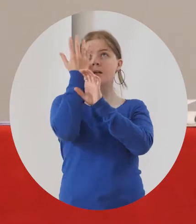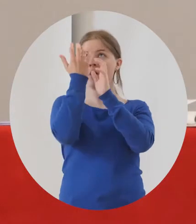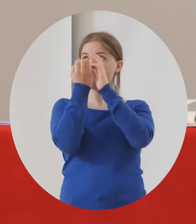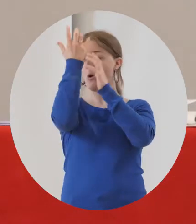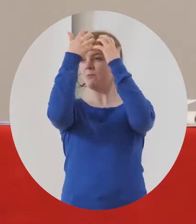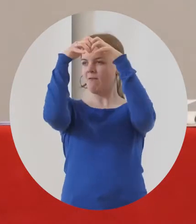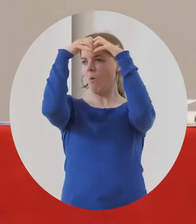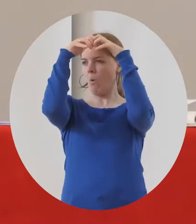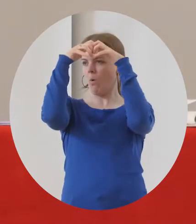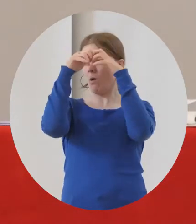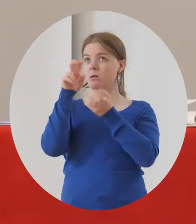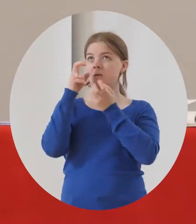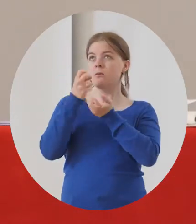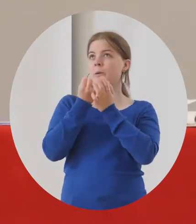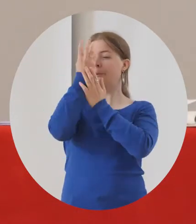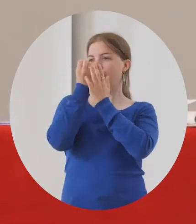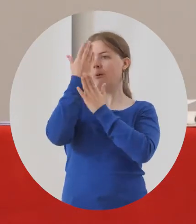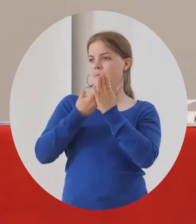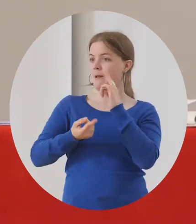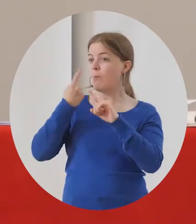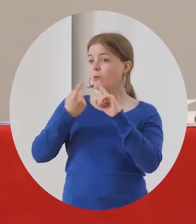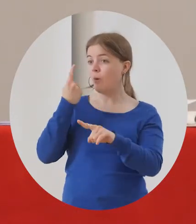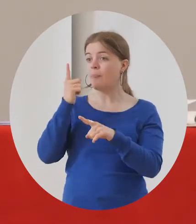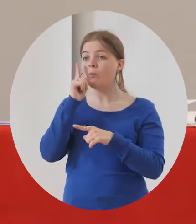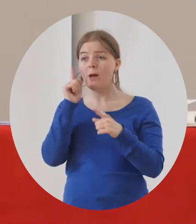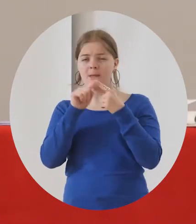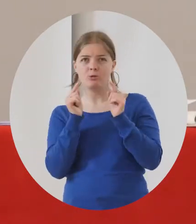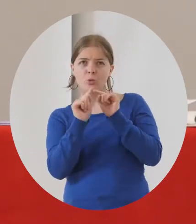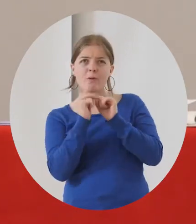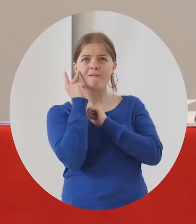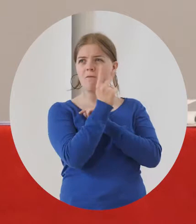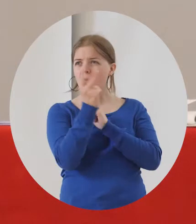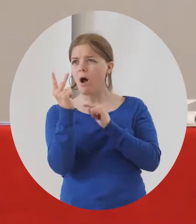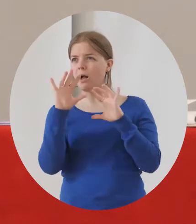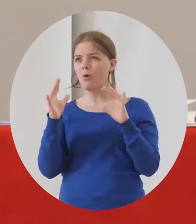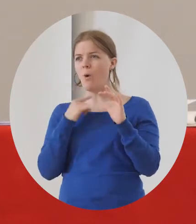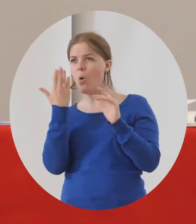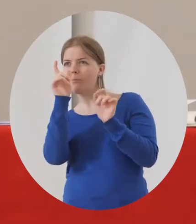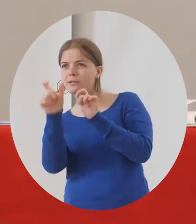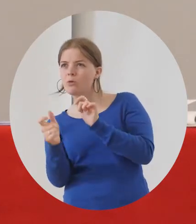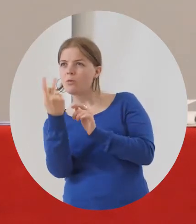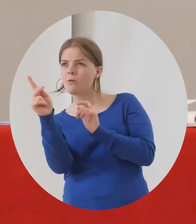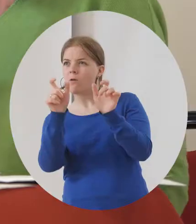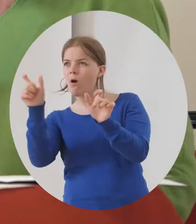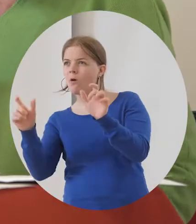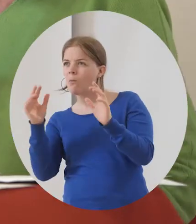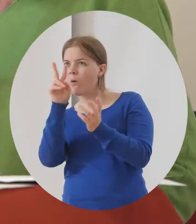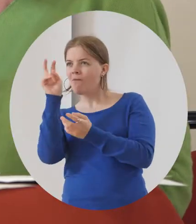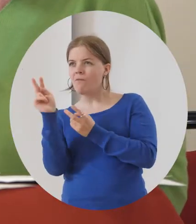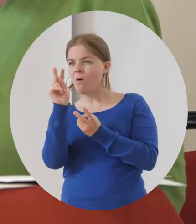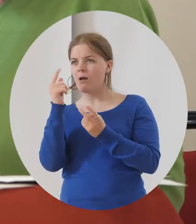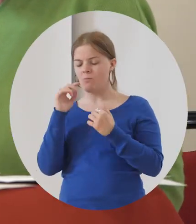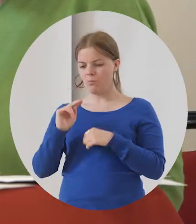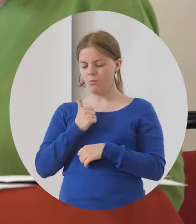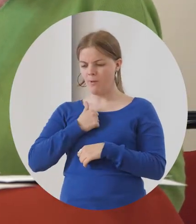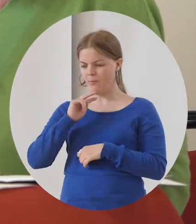que ce que l'on voit, ce qu'on perçoit, la façon dont on perçoit le corps de l'autre, son propre corps, la façon dont on se représente, dont